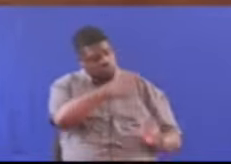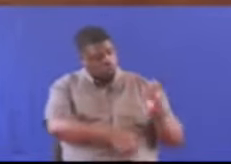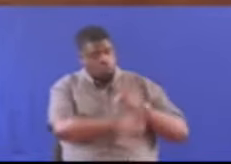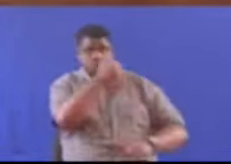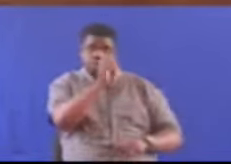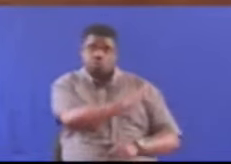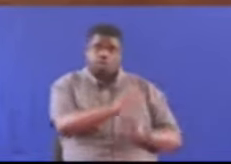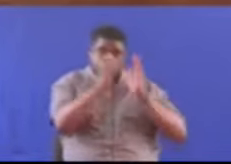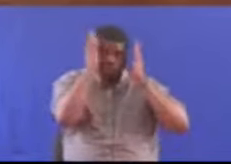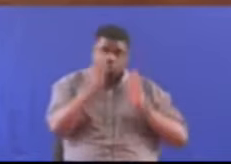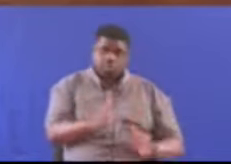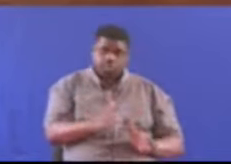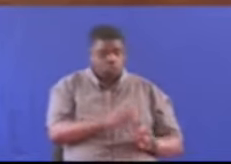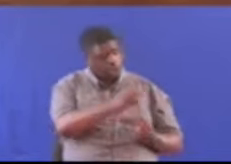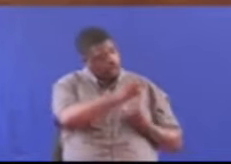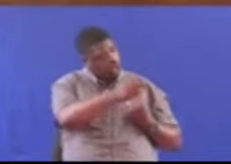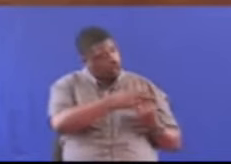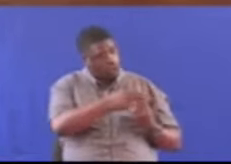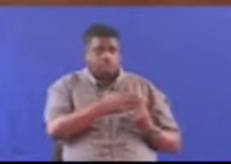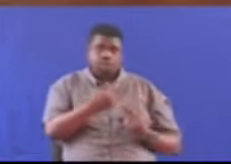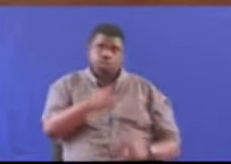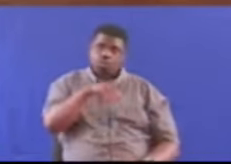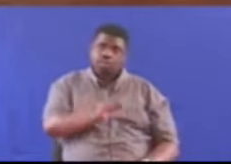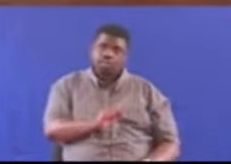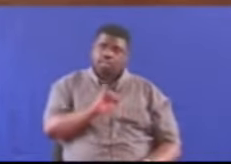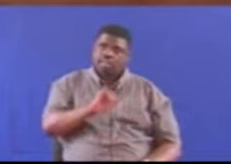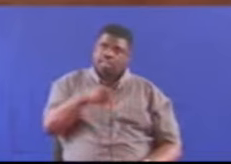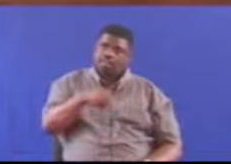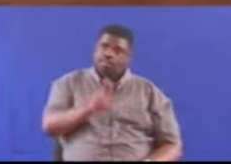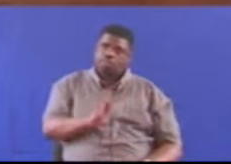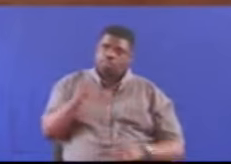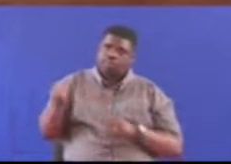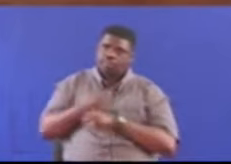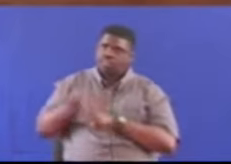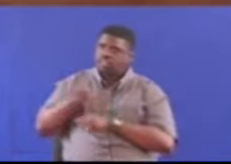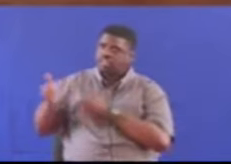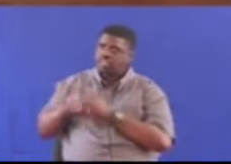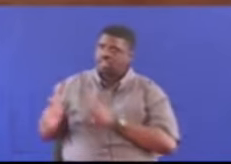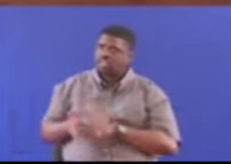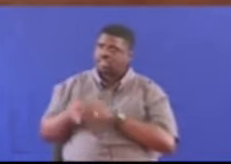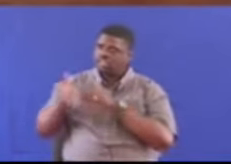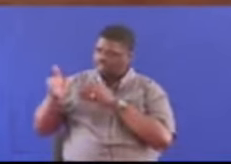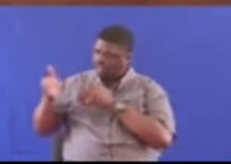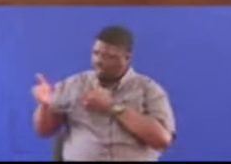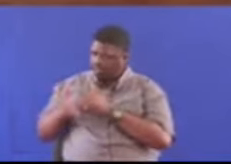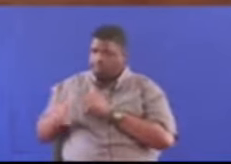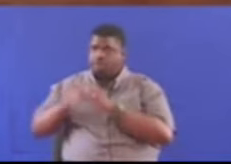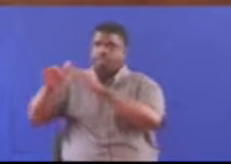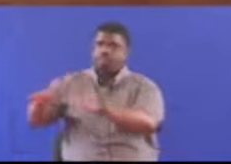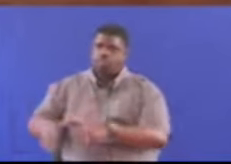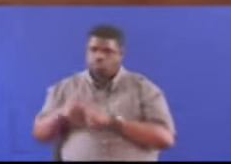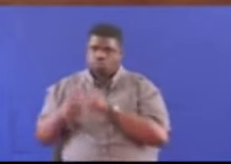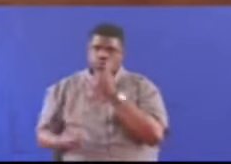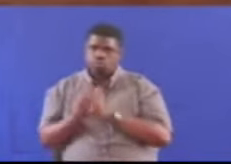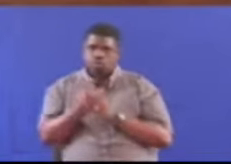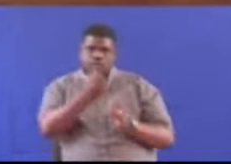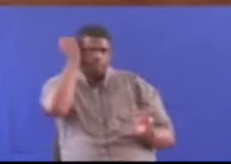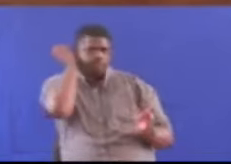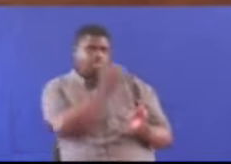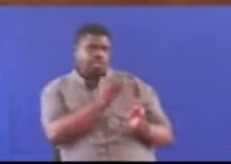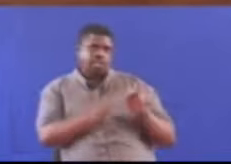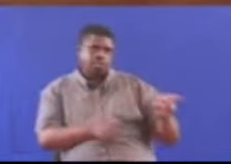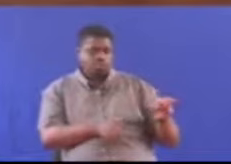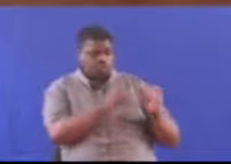Mheshimiwa Dr. Tulia, IPU itafanya kazi kwa karibu zaidi na mabunge kwa mujibu wa malengo na